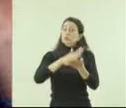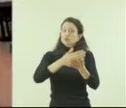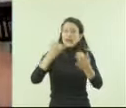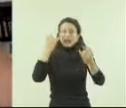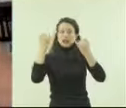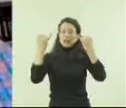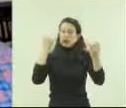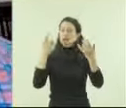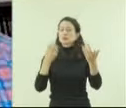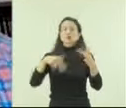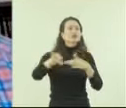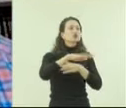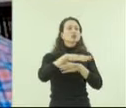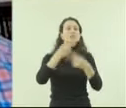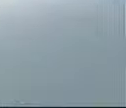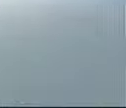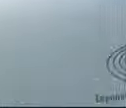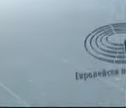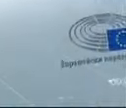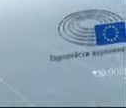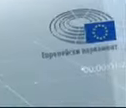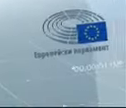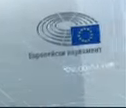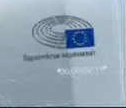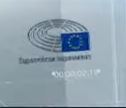гражданските панели, които да ги обсъдят.